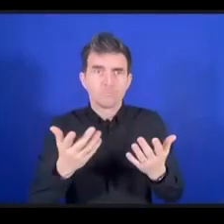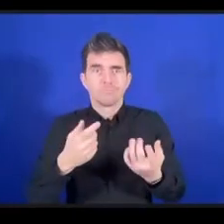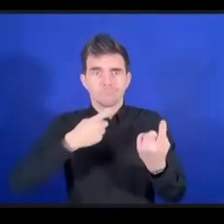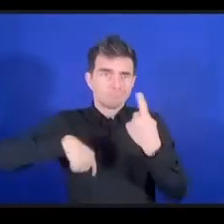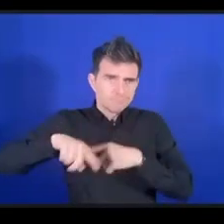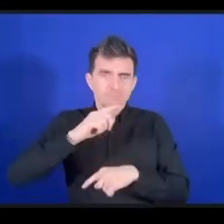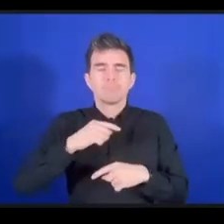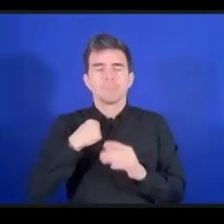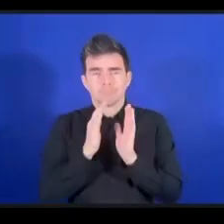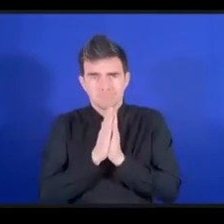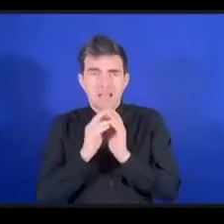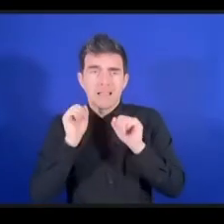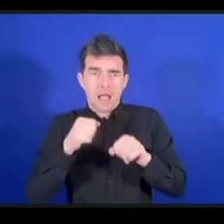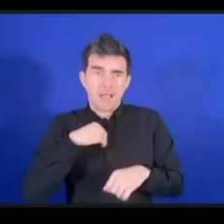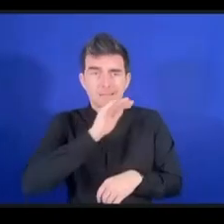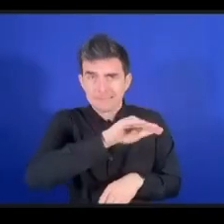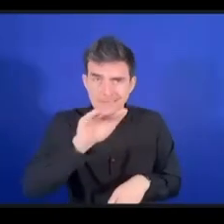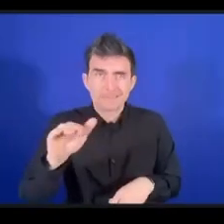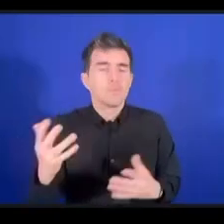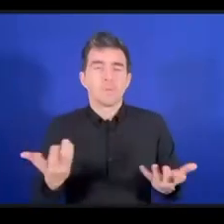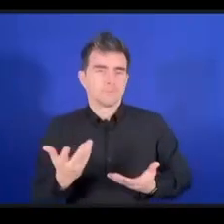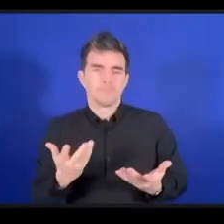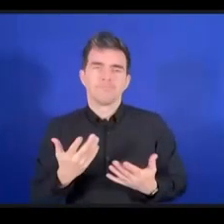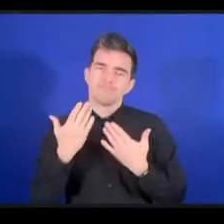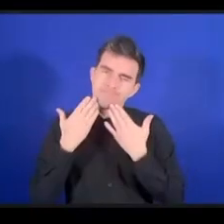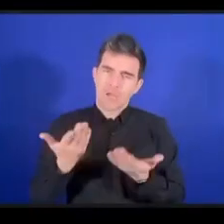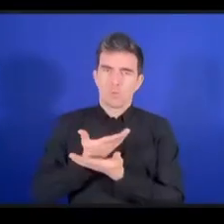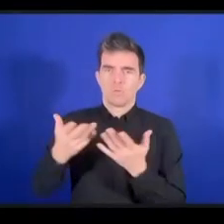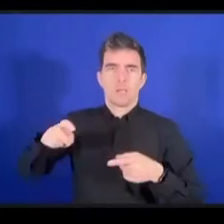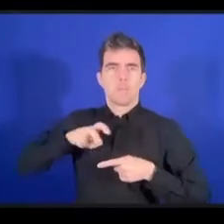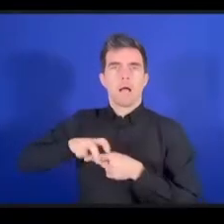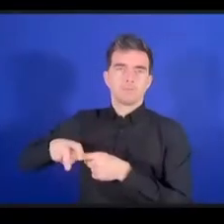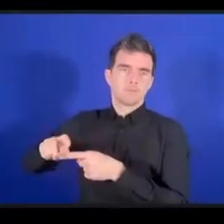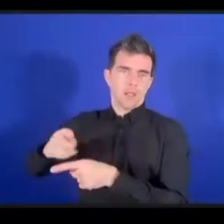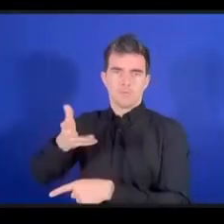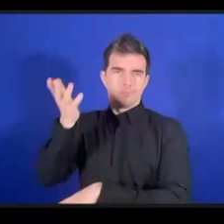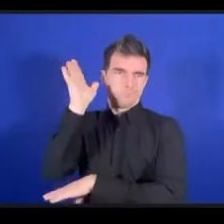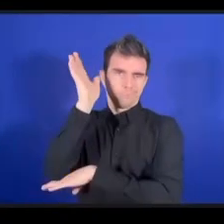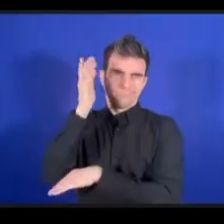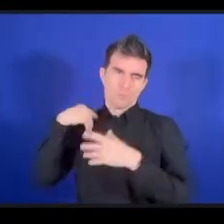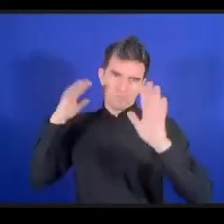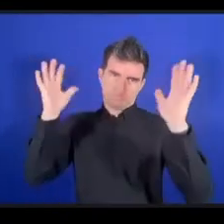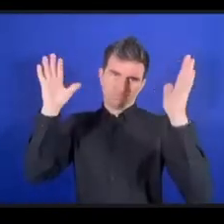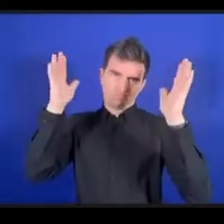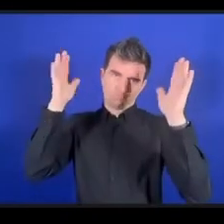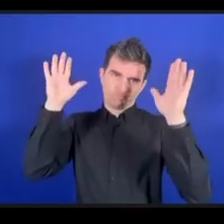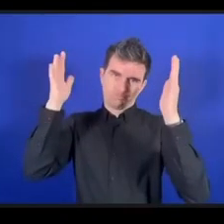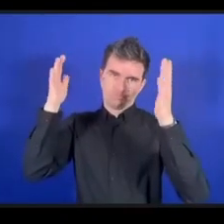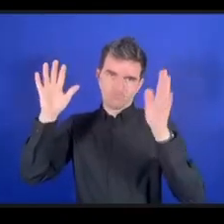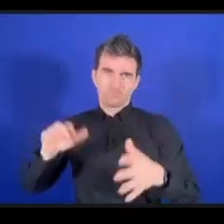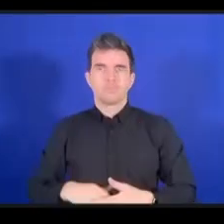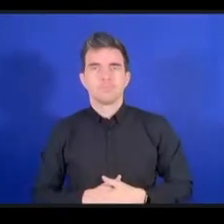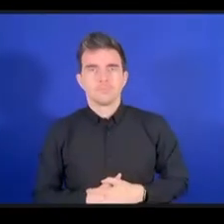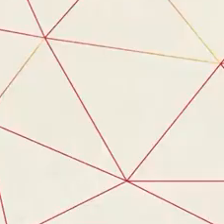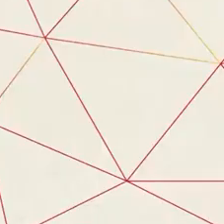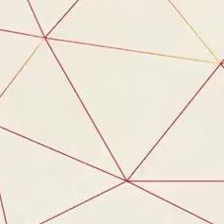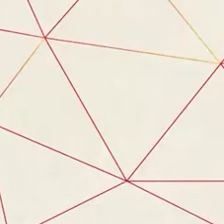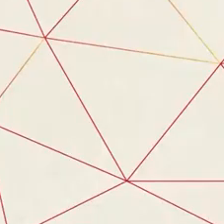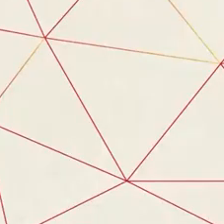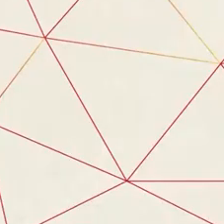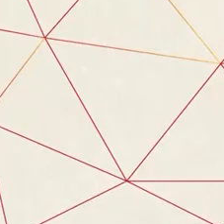所以我们一起来感谢一下我们的嘉宾。会议结束。